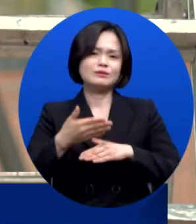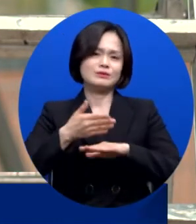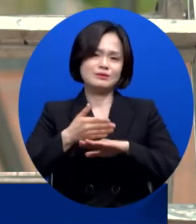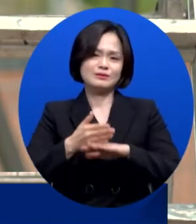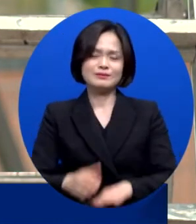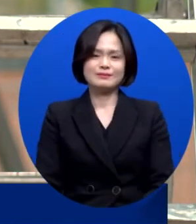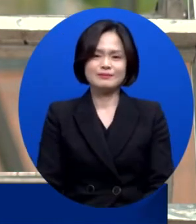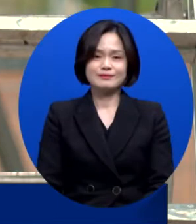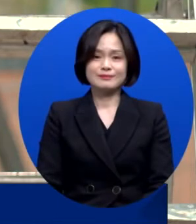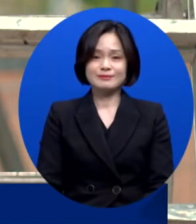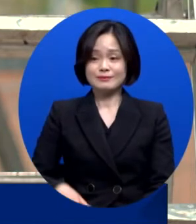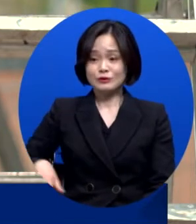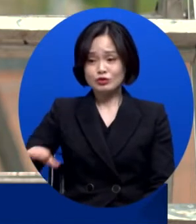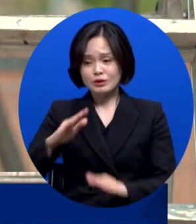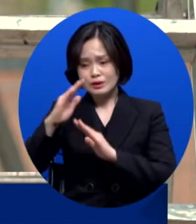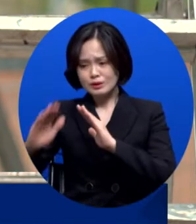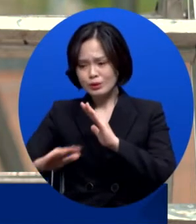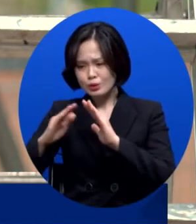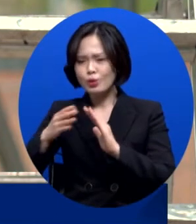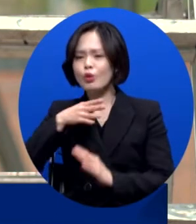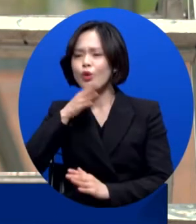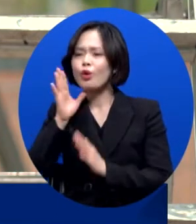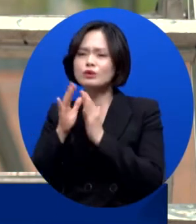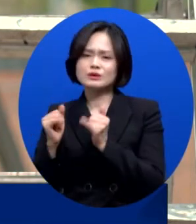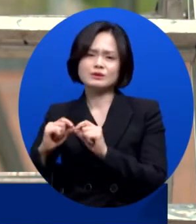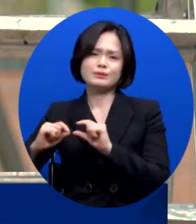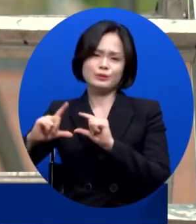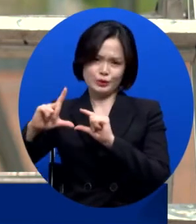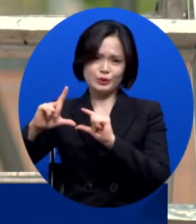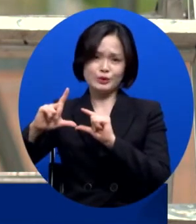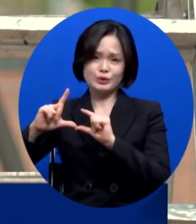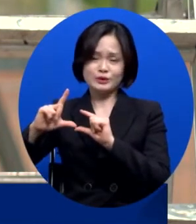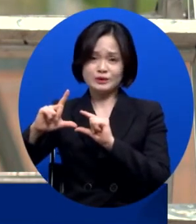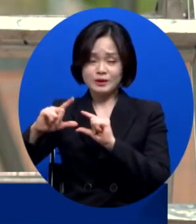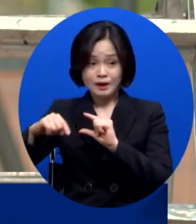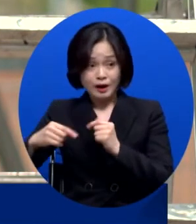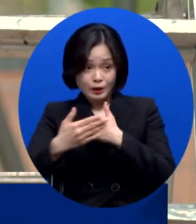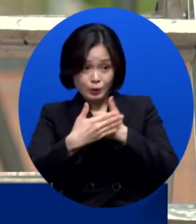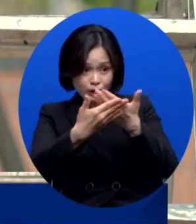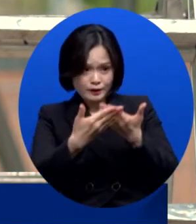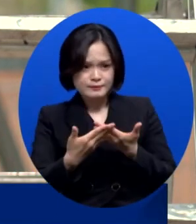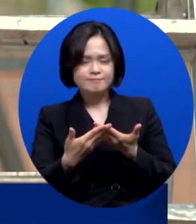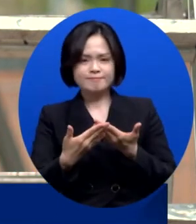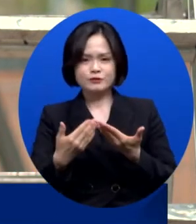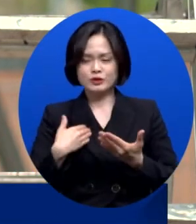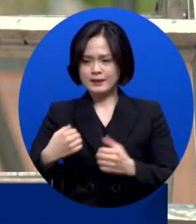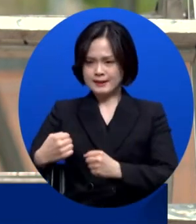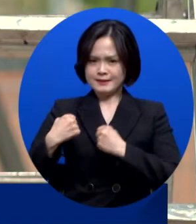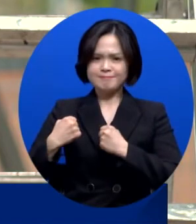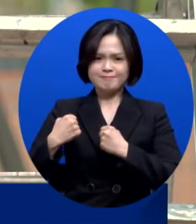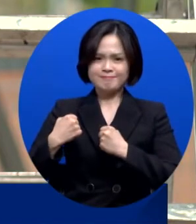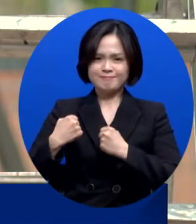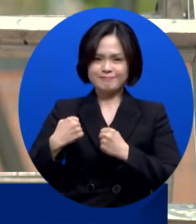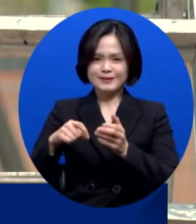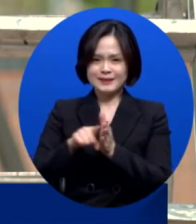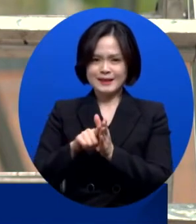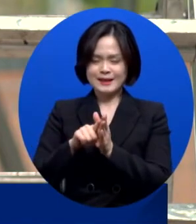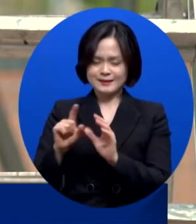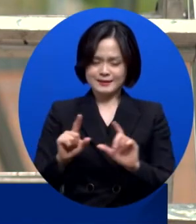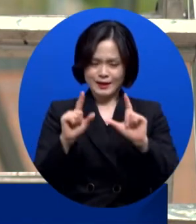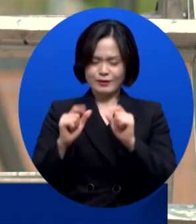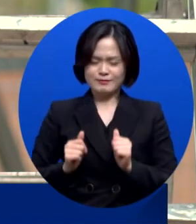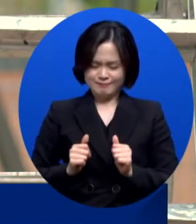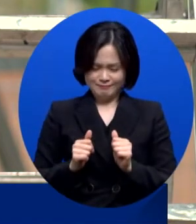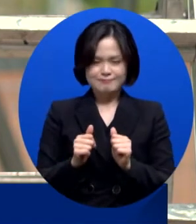들로 구성된 우리 교회가 이런 변화된 모습을 통해서 더 힘을 얻고 열심히 신앙생활 해서